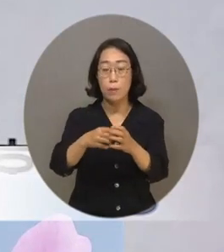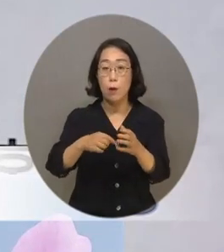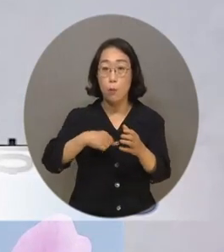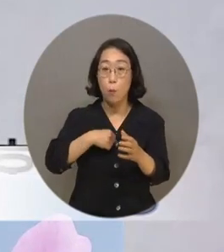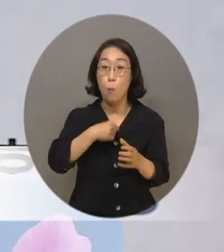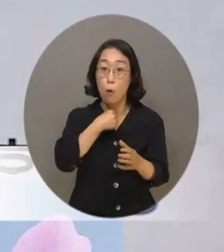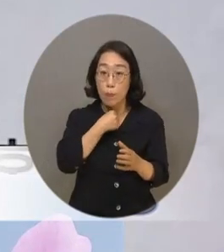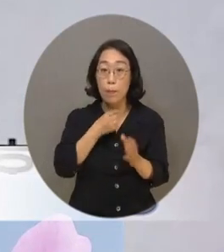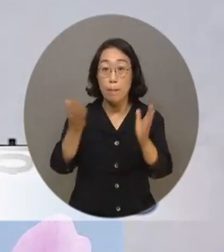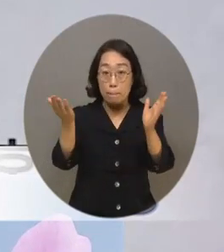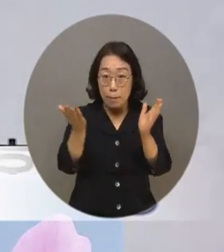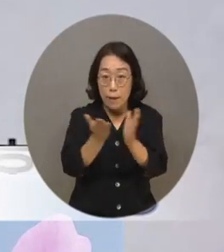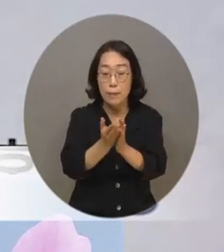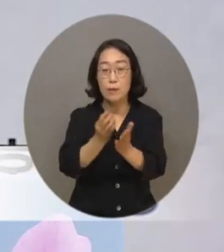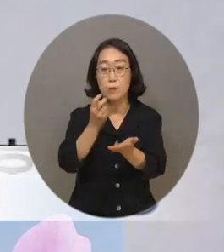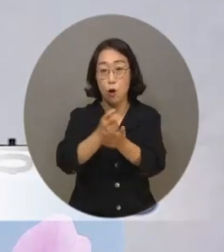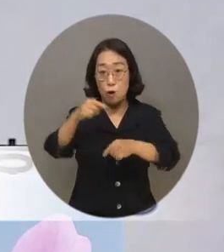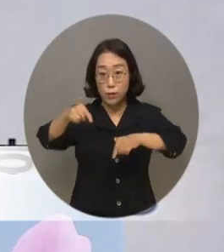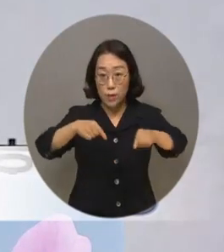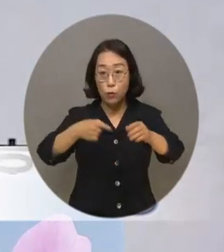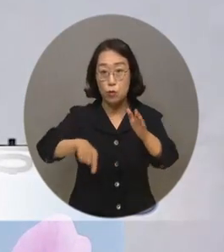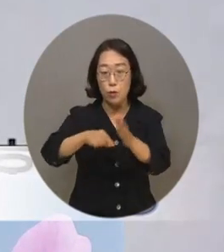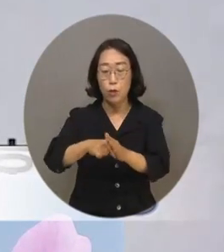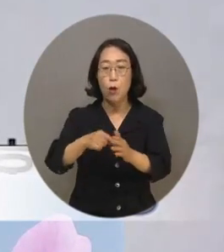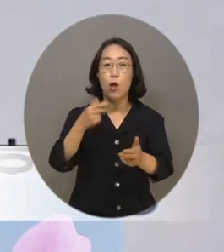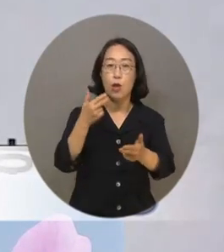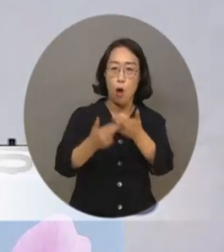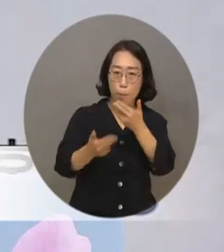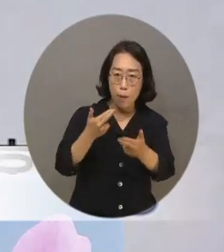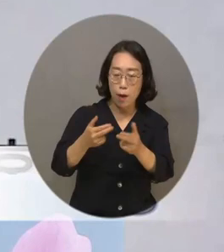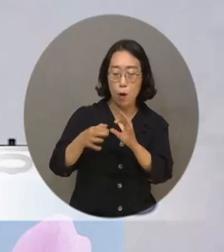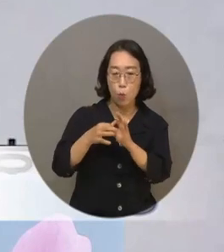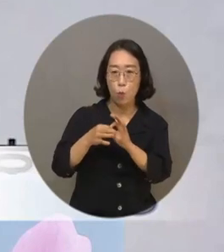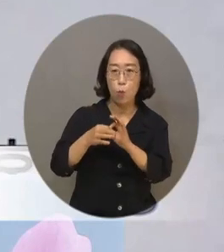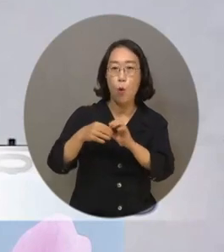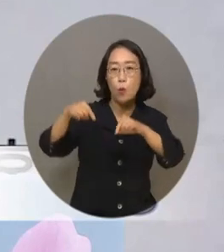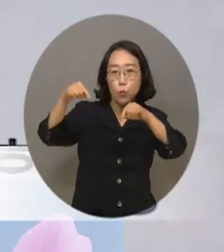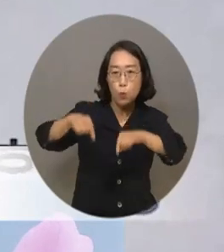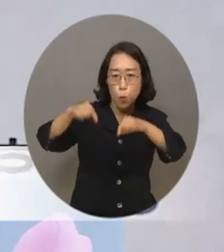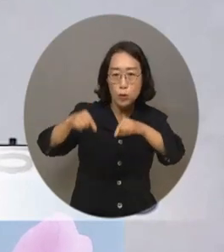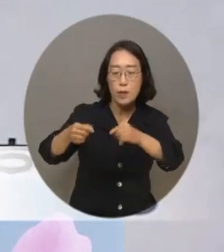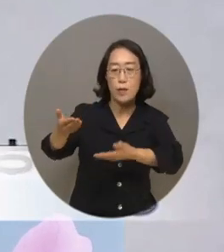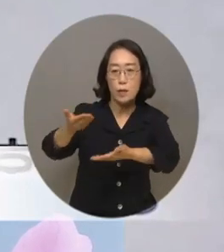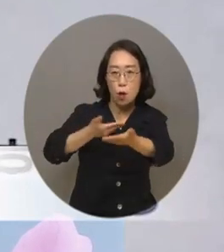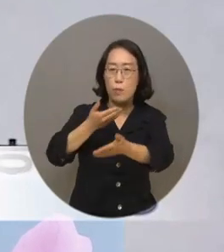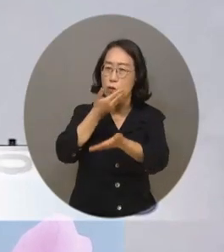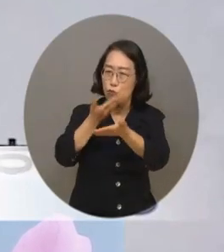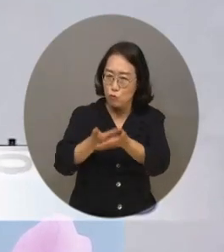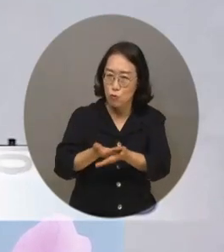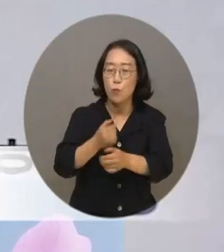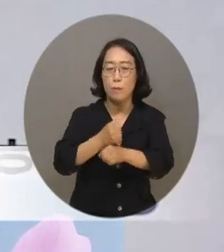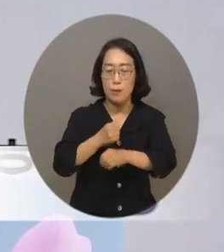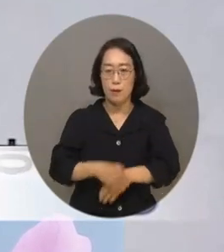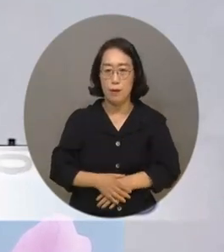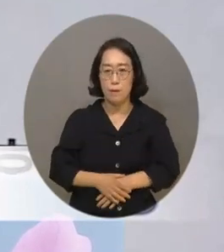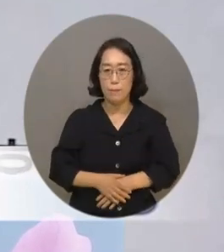정책을 수립하기 위해선 한국 농아인협회의 소통과 논의가 무엇보다도 중요하다고 생각합니다